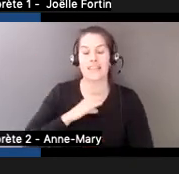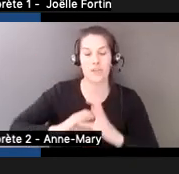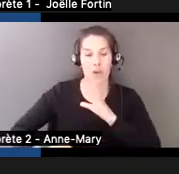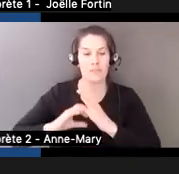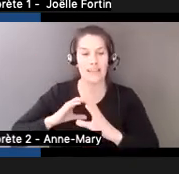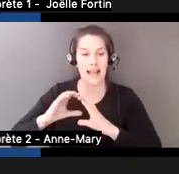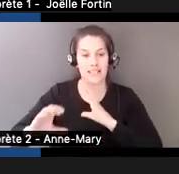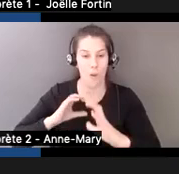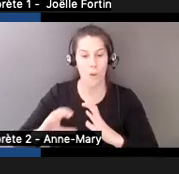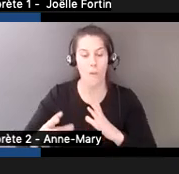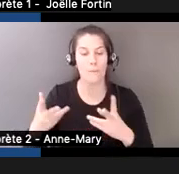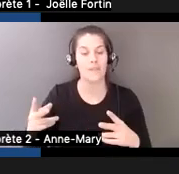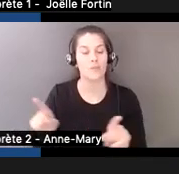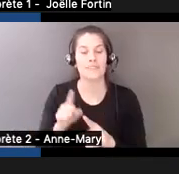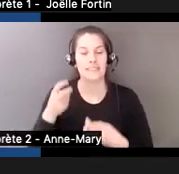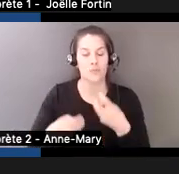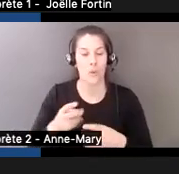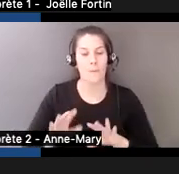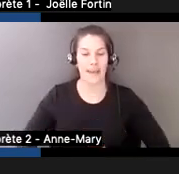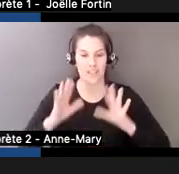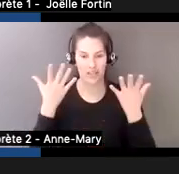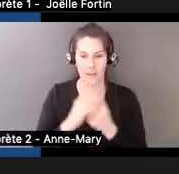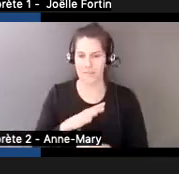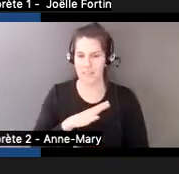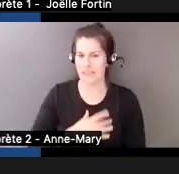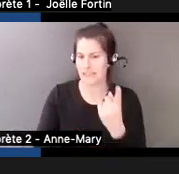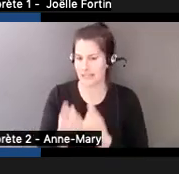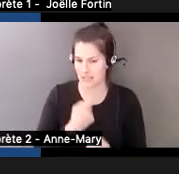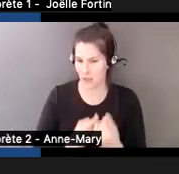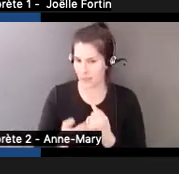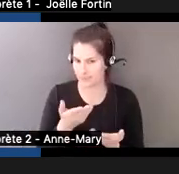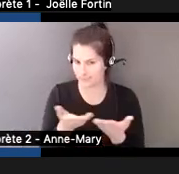troubles réactionnels, et je vous offre des stratégies. Est-ce qu'il y a des questions?